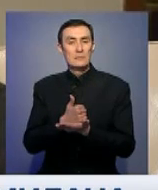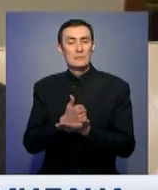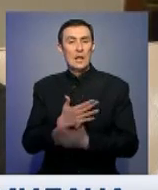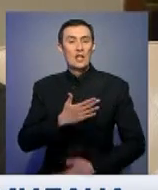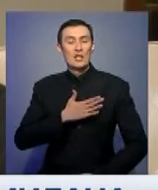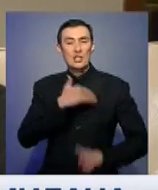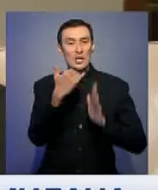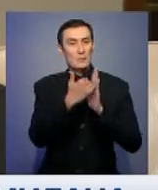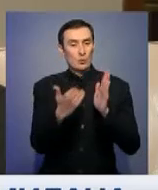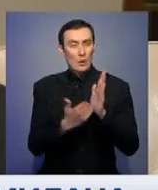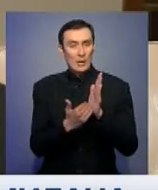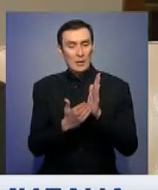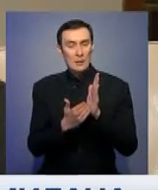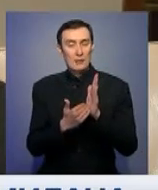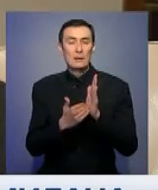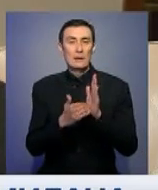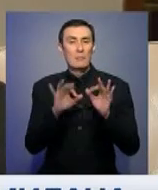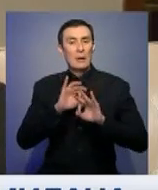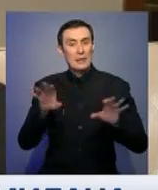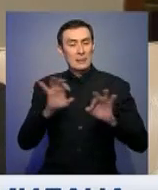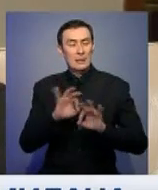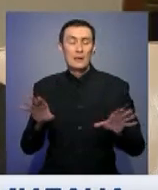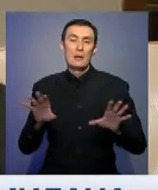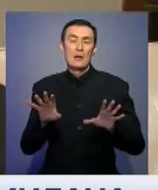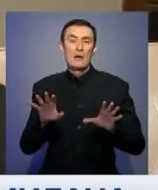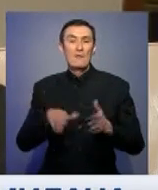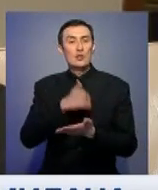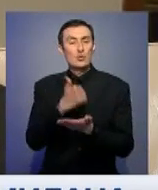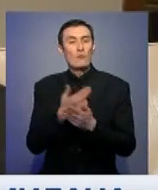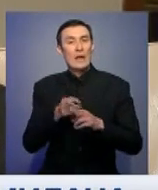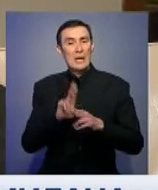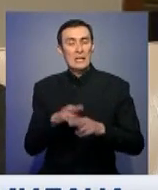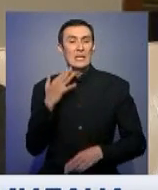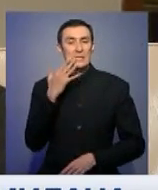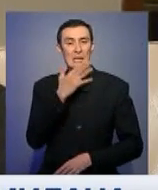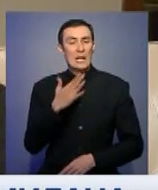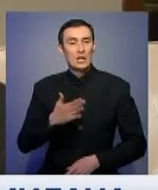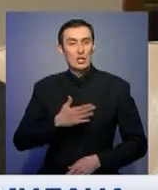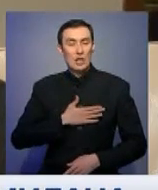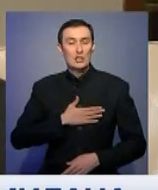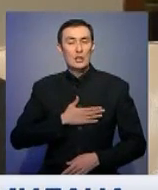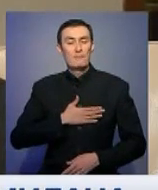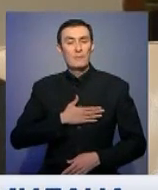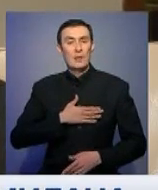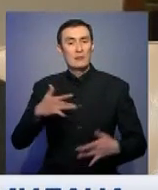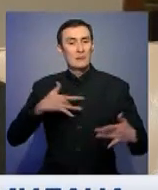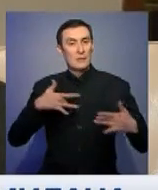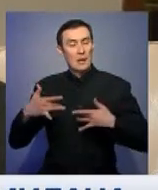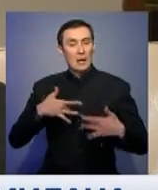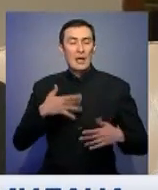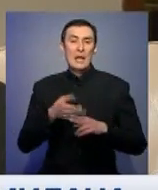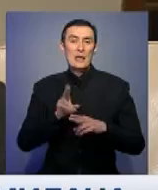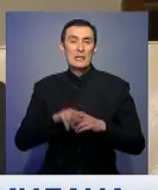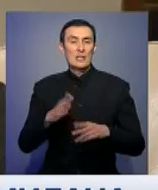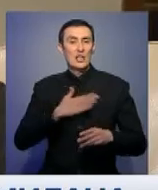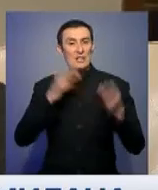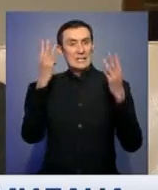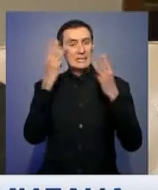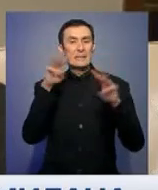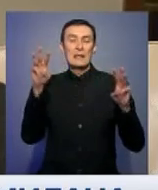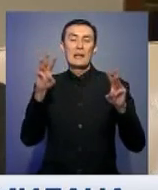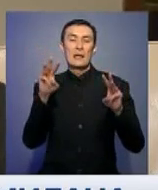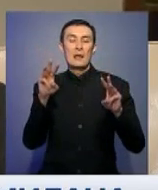нашей репертуарной политики. В основу это национальные номера, это стилизованные